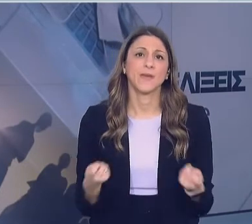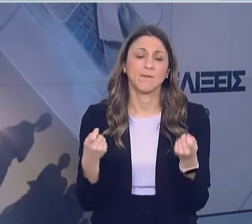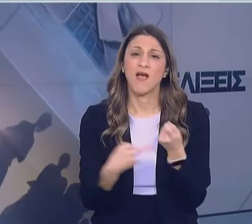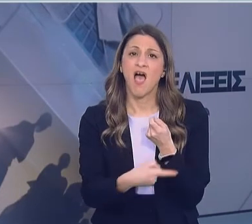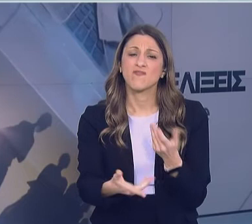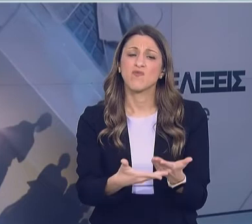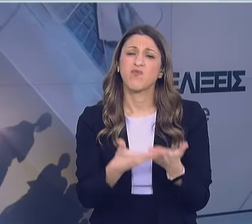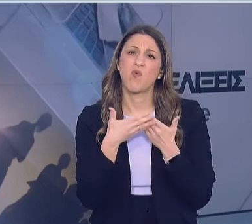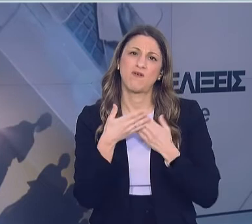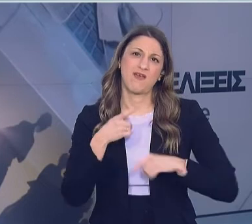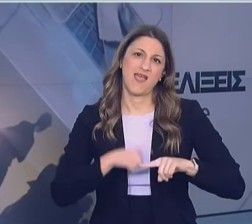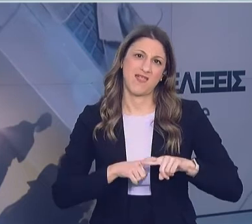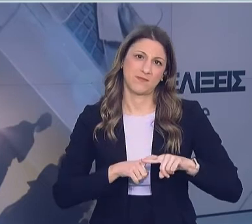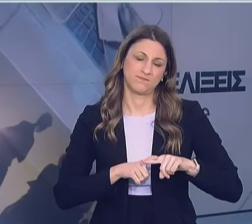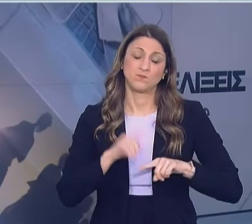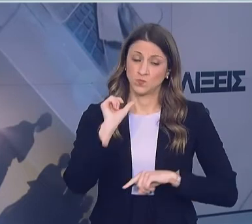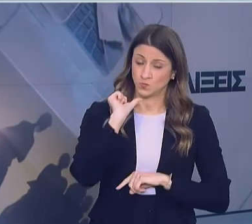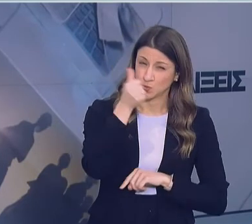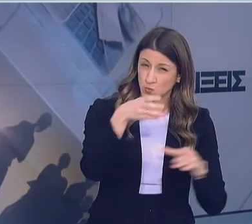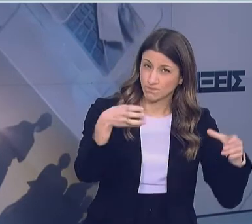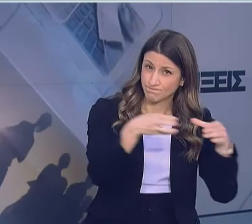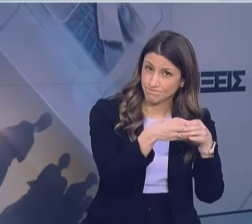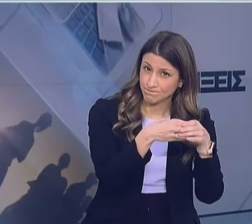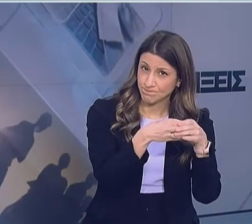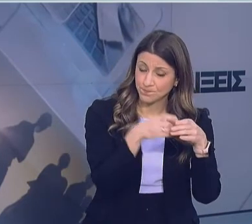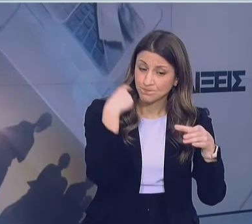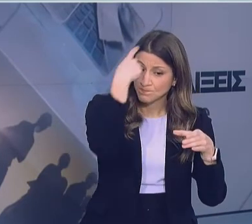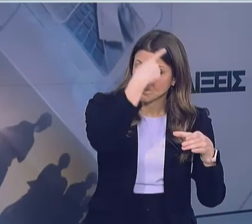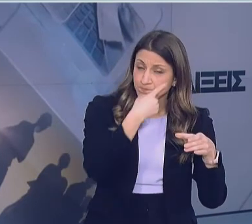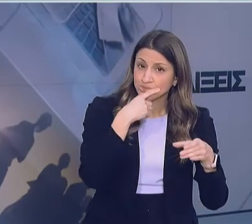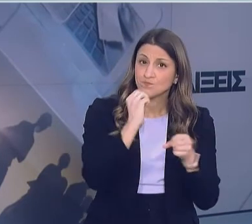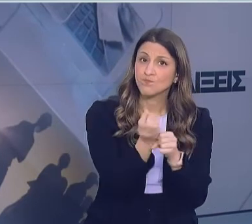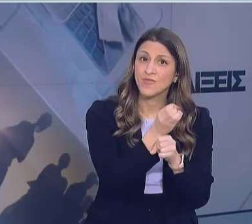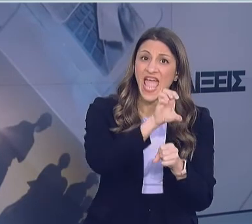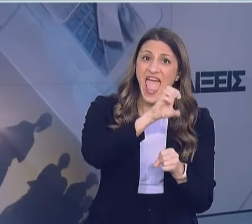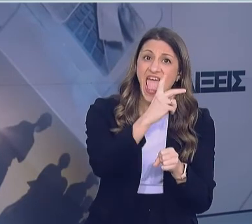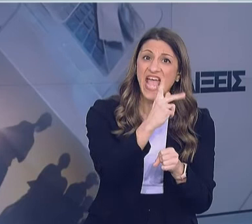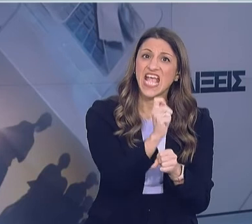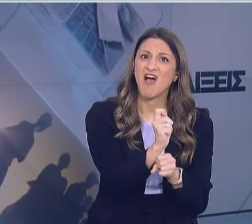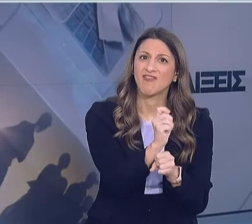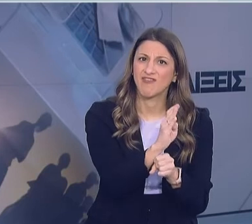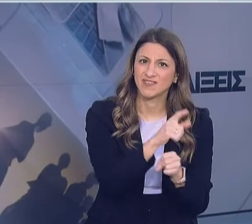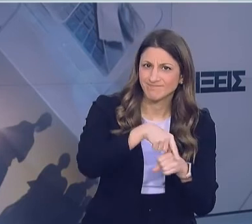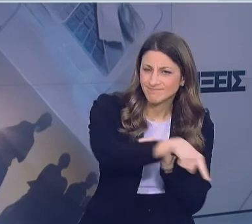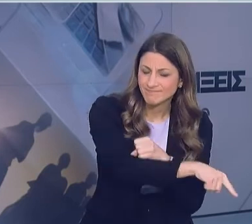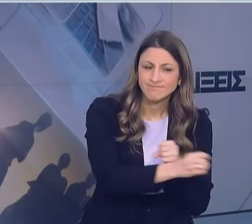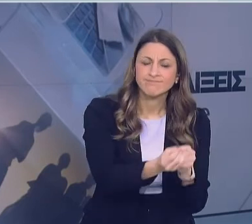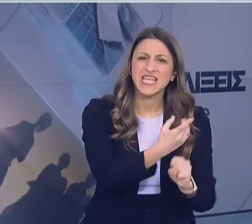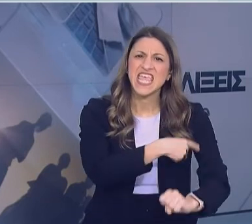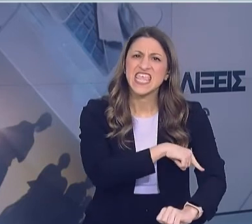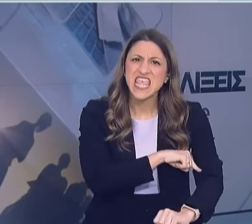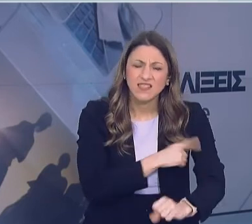χώρα μας στην αντιμετώπιση του ιού. Πρώτα, στο προσωπικό του ΕΚΑΒ και του Κέντρου Επιχειρήσεων του ΕΚΑΒ,